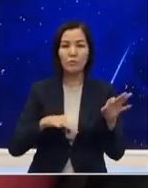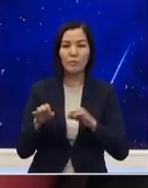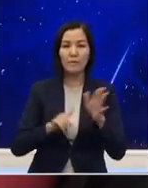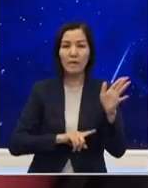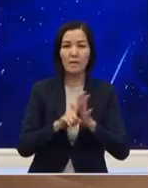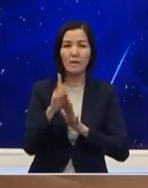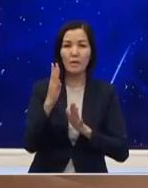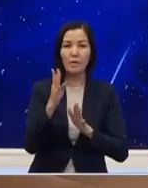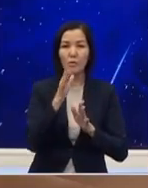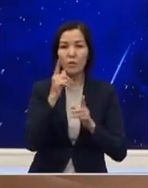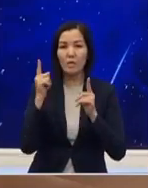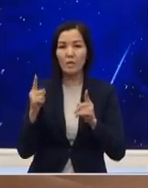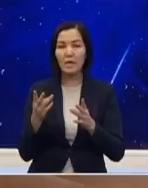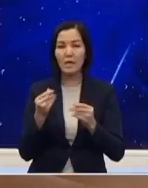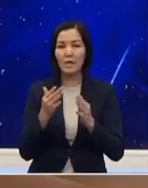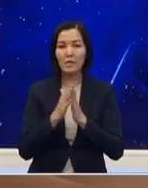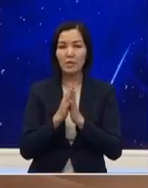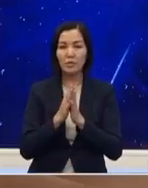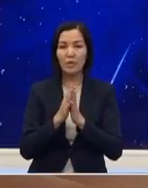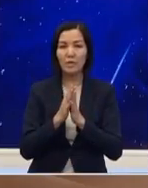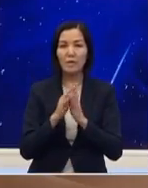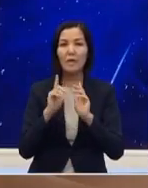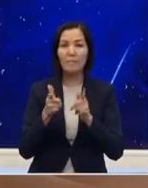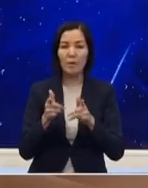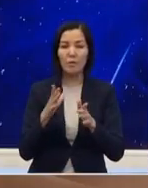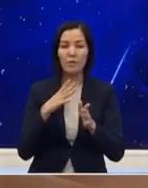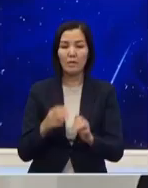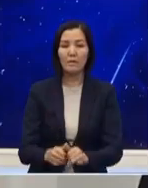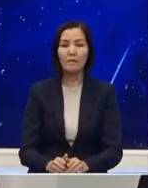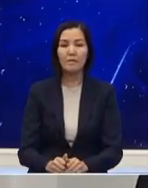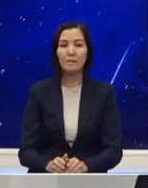алынған. Төртінші кезеңіне қаражат сұралды, мақұлданды.